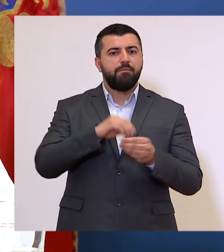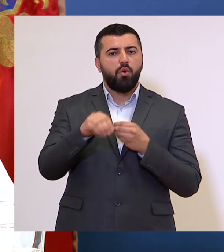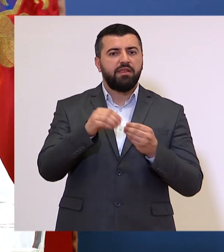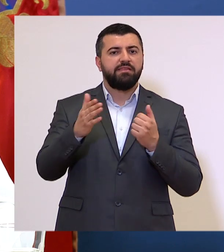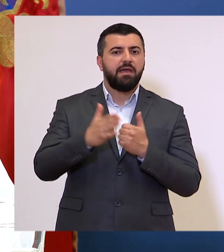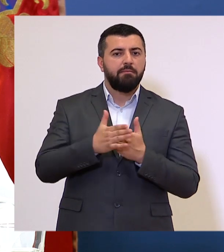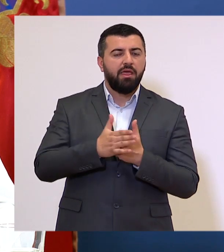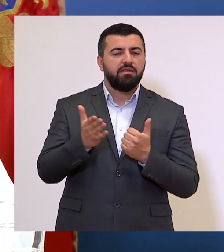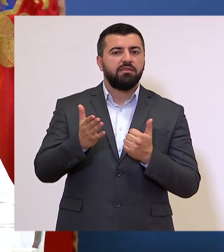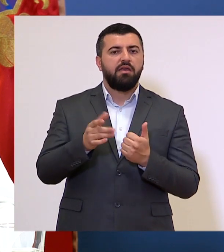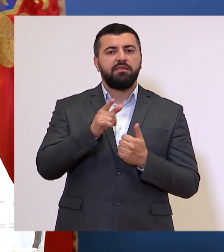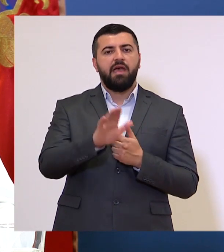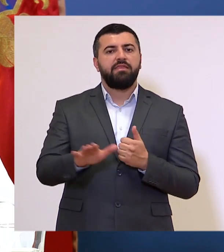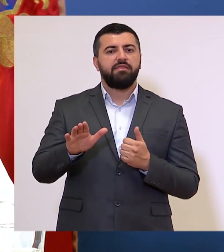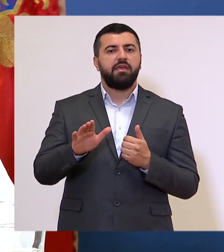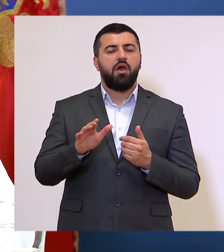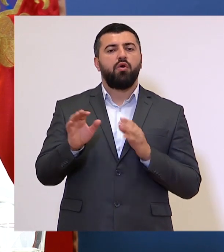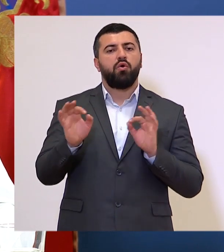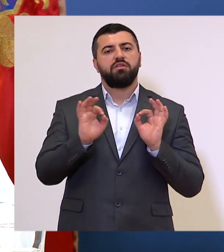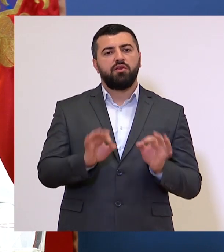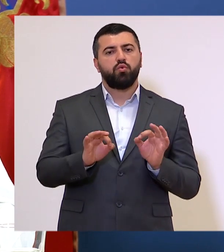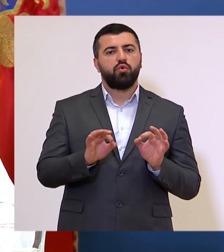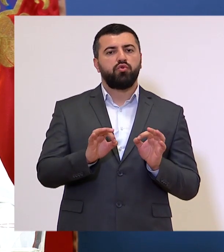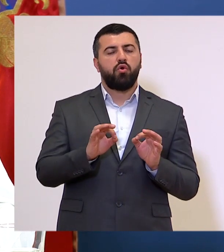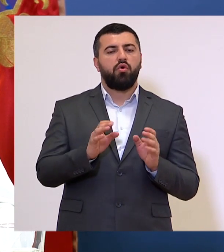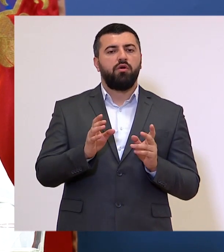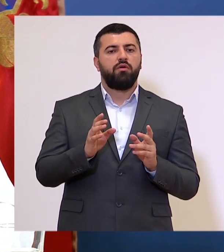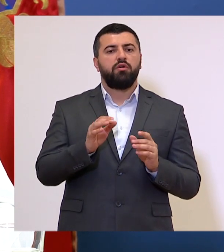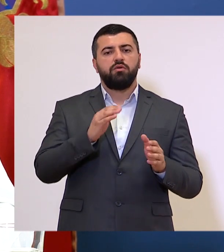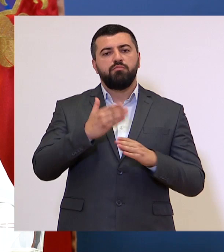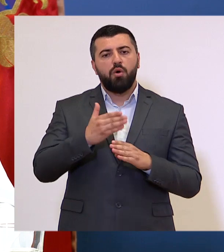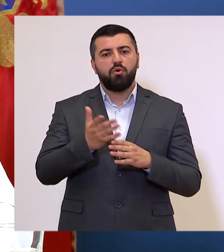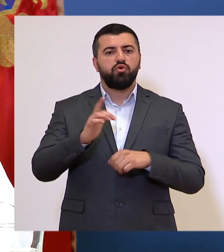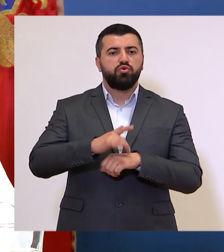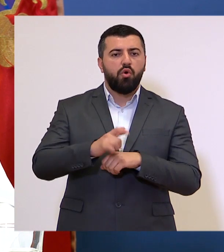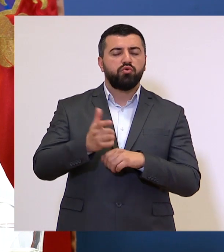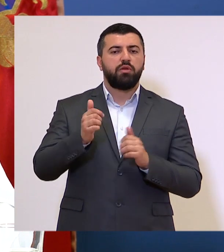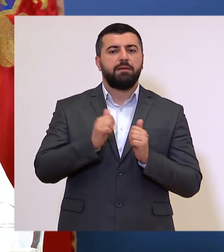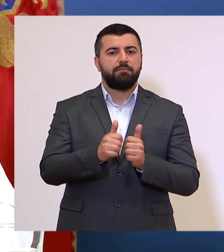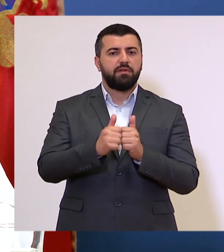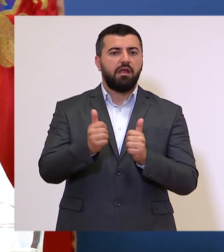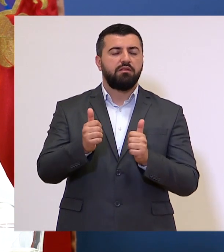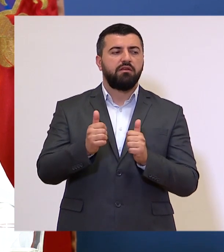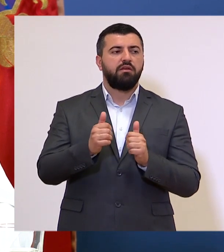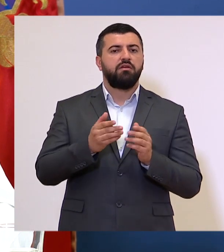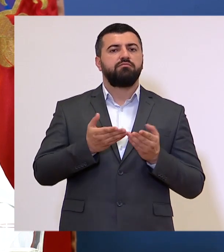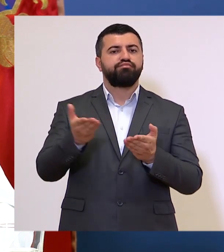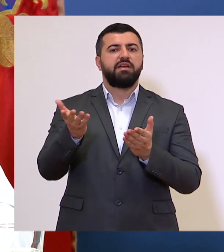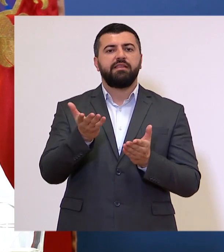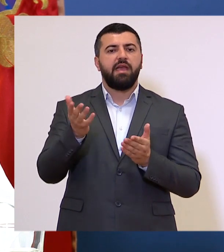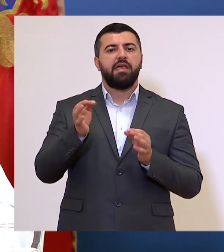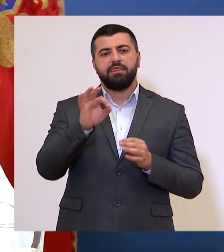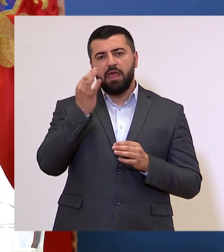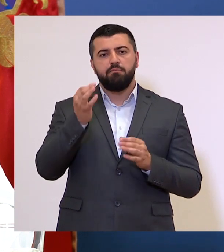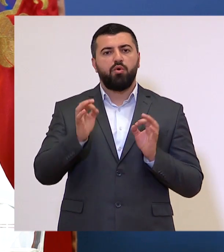i prethodno istestira i ta djeca na potpuno bezbedan način uz prethodnu konsultaciju epidemiologa i praćenje smjeste tamo gdje je za